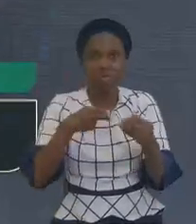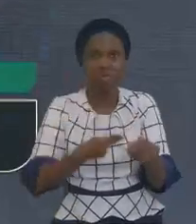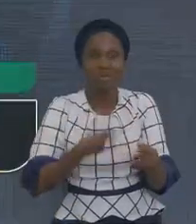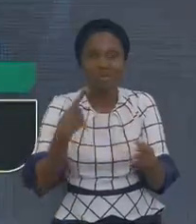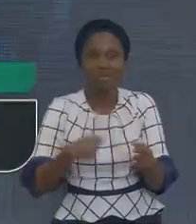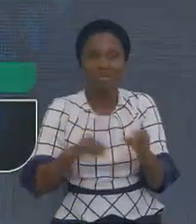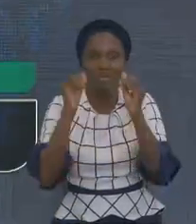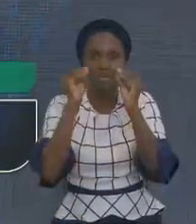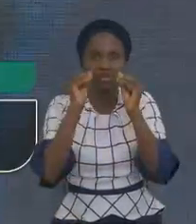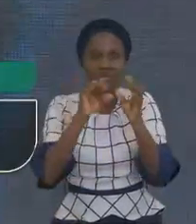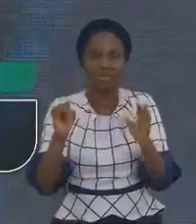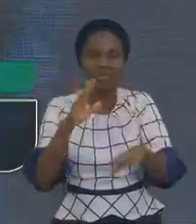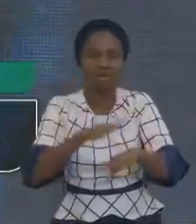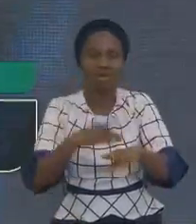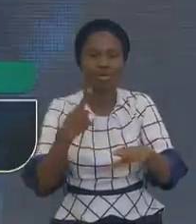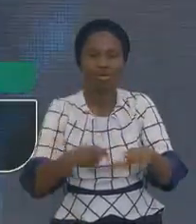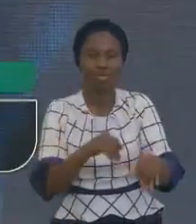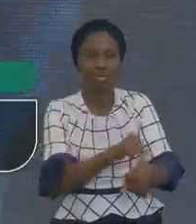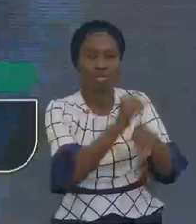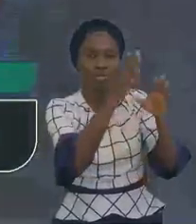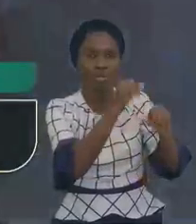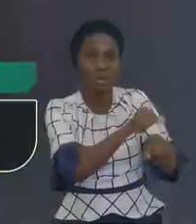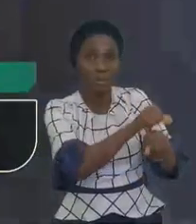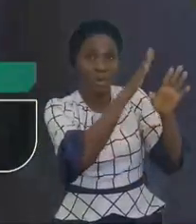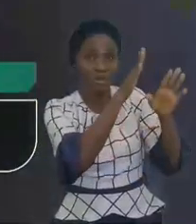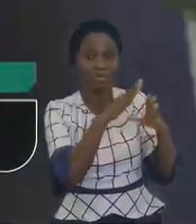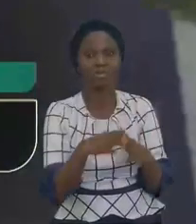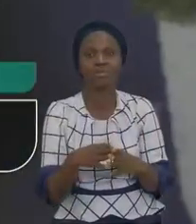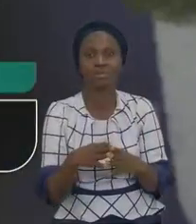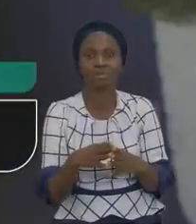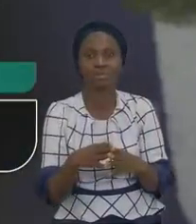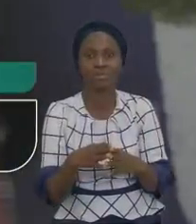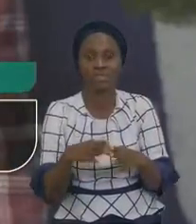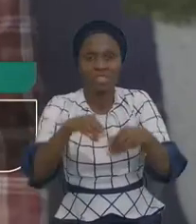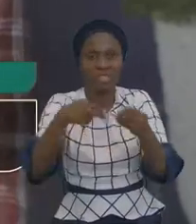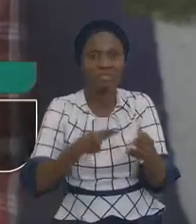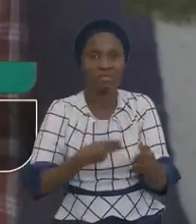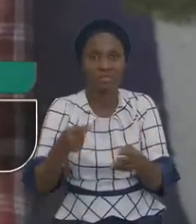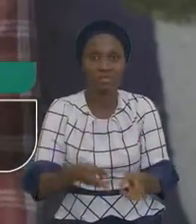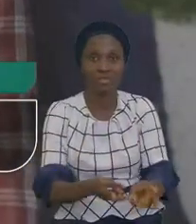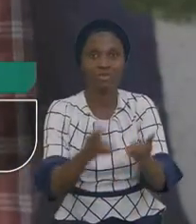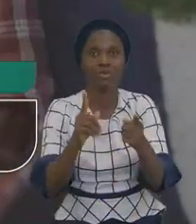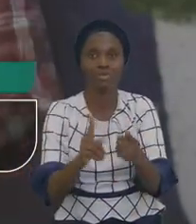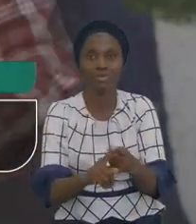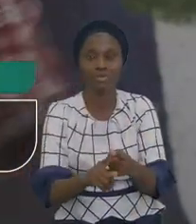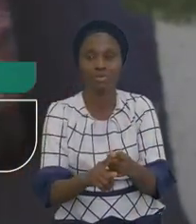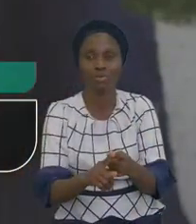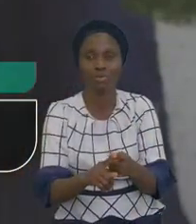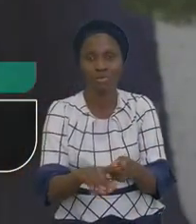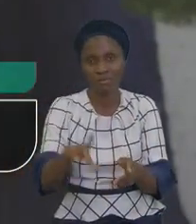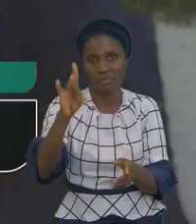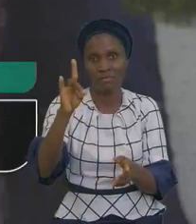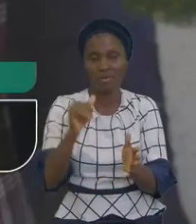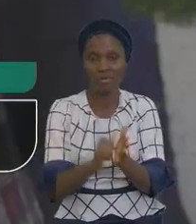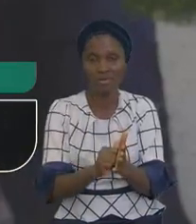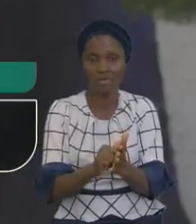le chemin qui nous aidera à monter. Il nous a montré le chemin pour découvrir. Voici ce que nous avons si